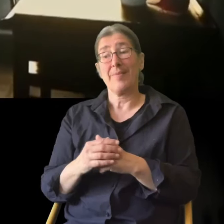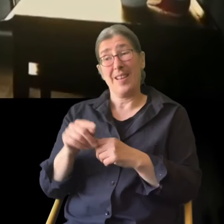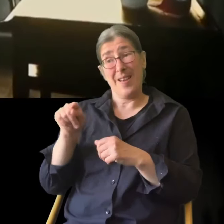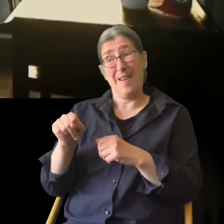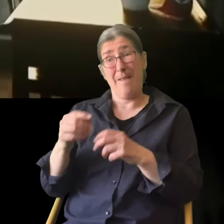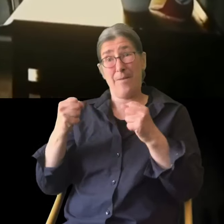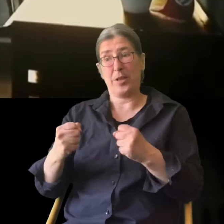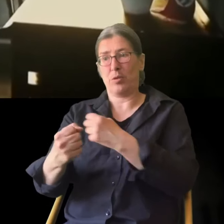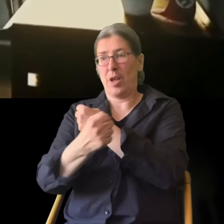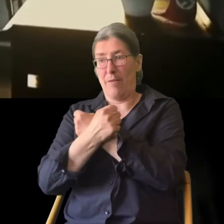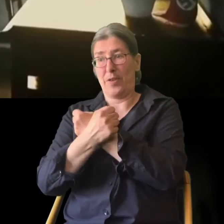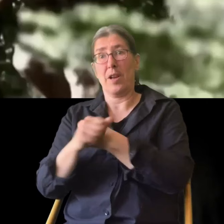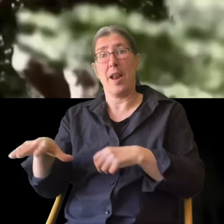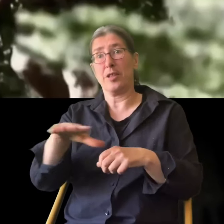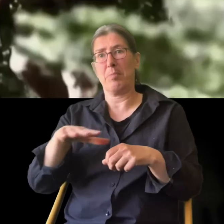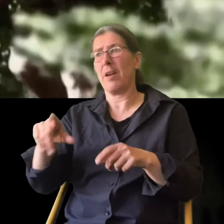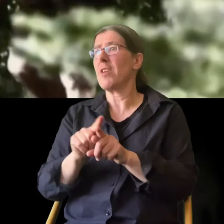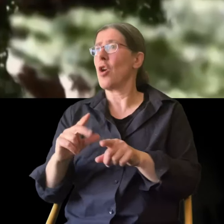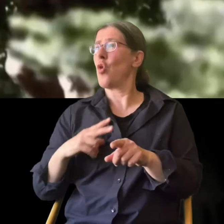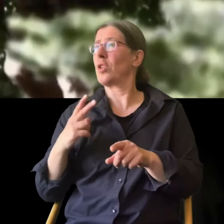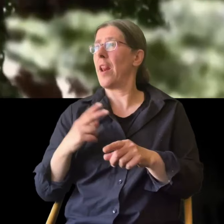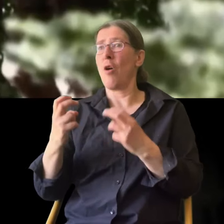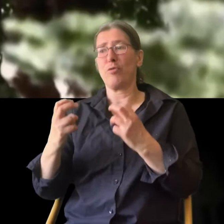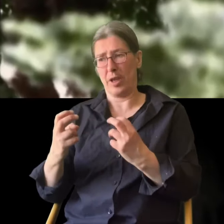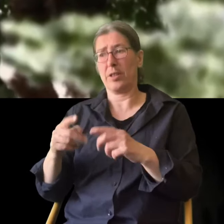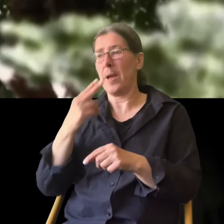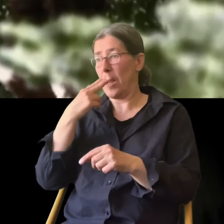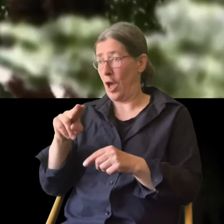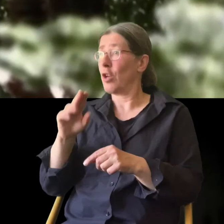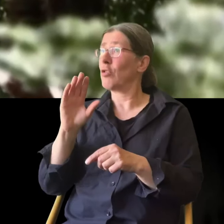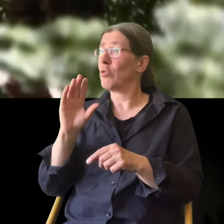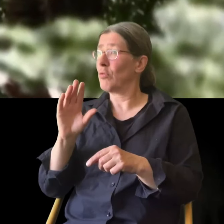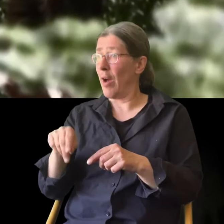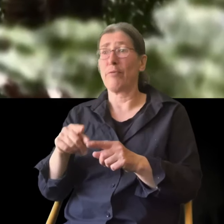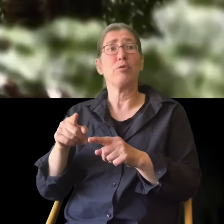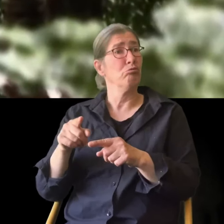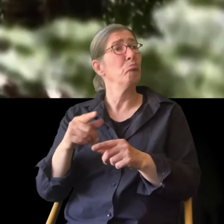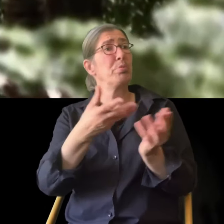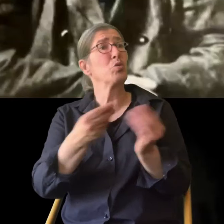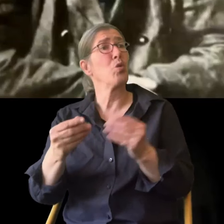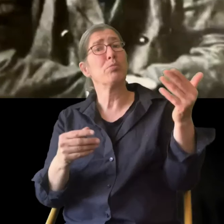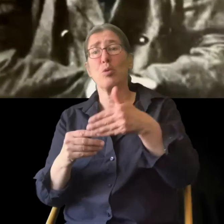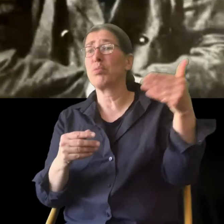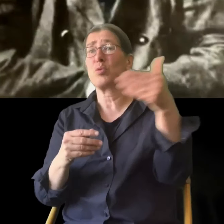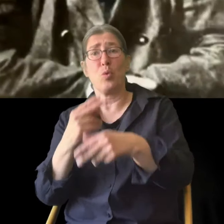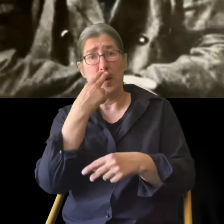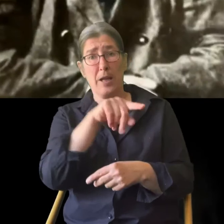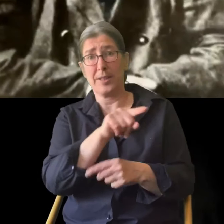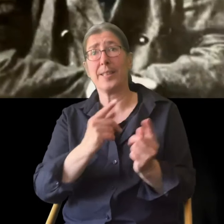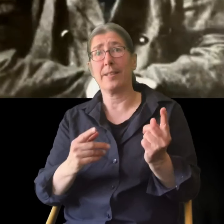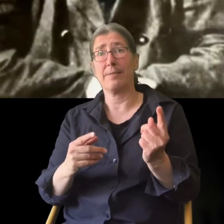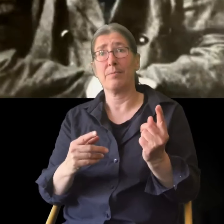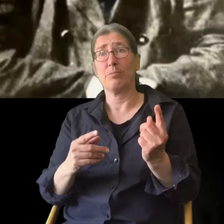Seine Festungshaft in Landsberg gleicht einem Hotelaufenthalt. Es wird ihm gestattet, jederzeit Nazi-Sympathisanten zu